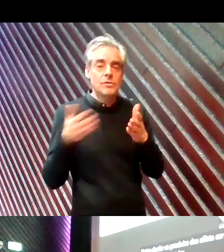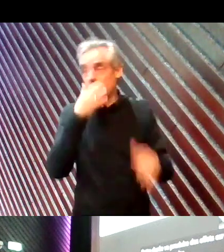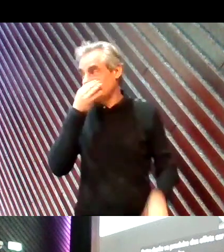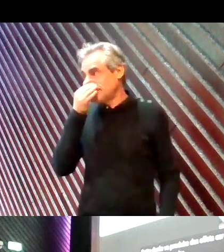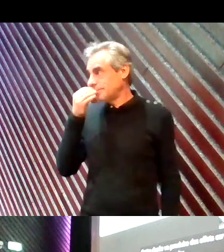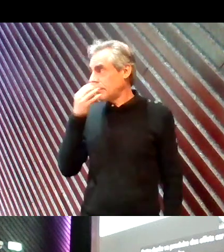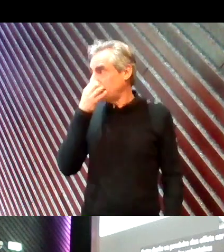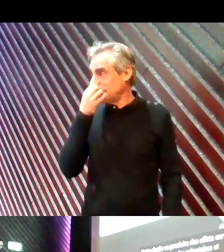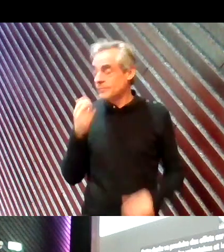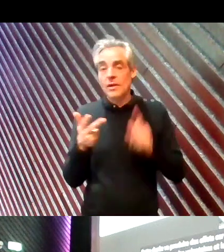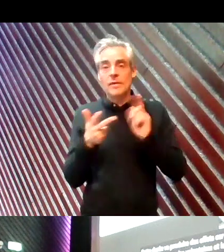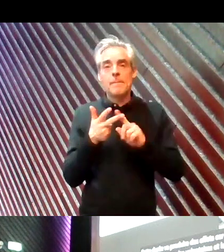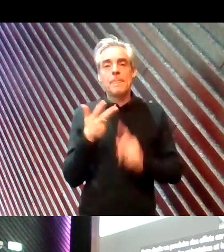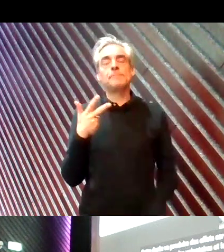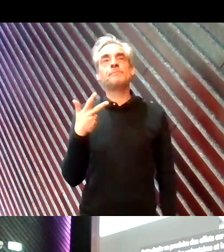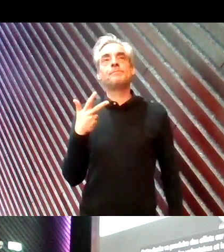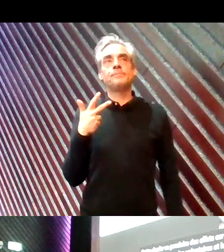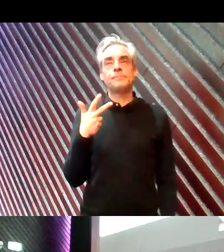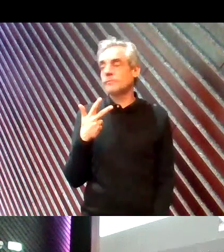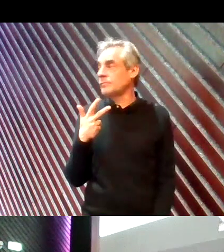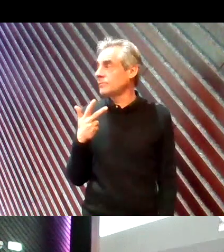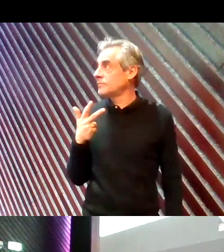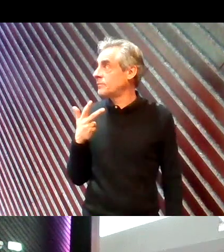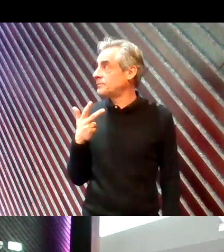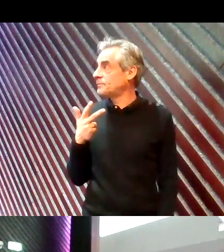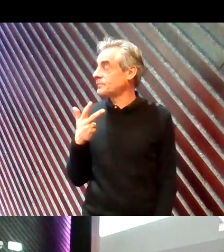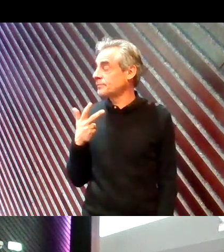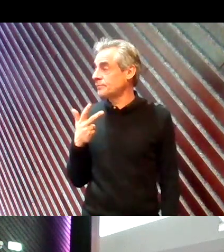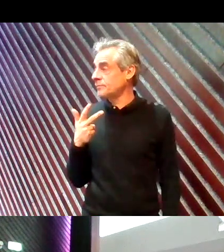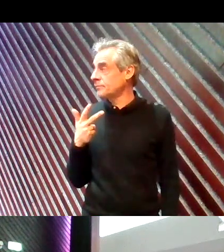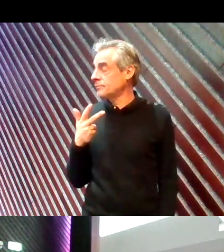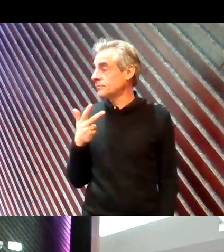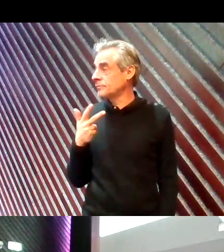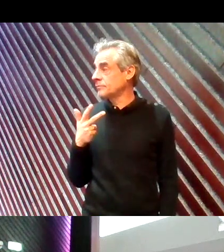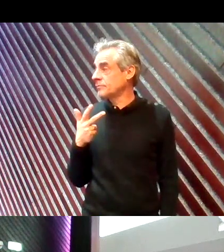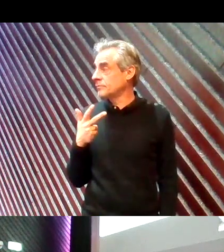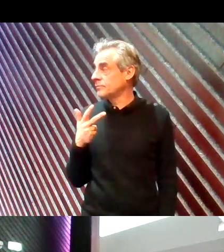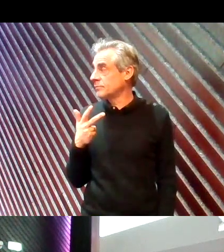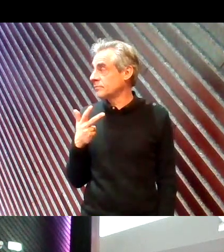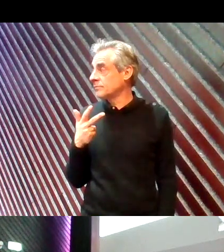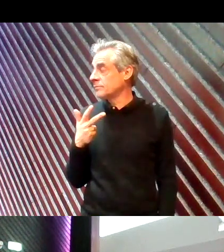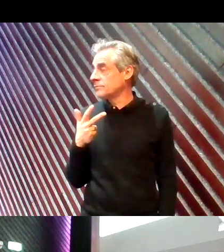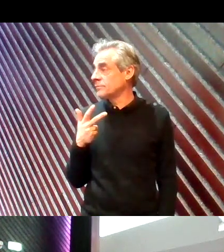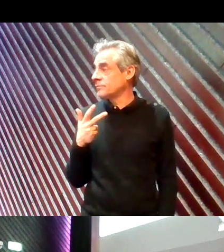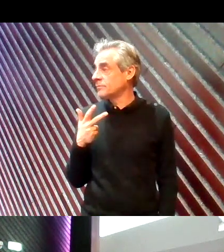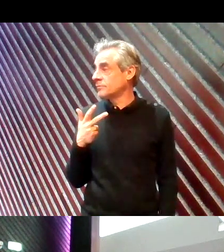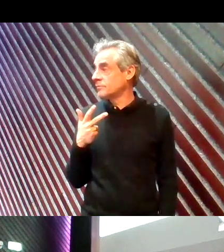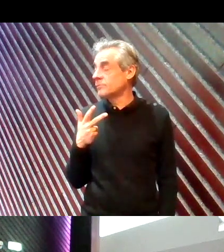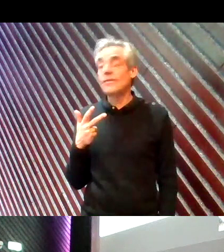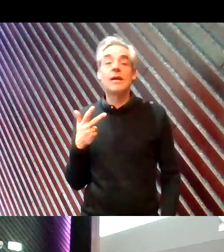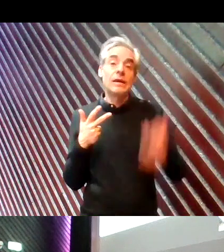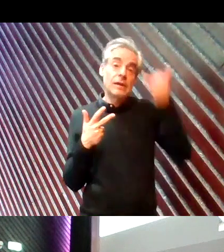service. La troisième chose aussi qui me paraît, c'est important, dans la notion d'engagement citoyen, c'est que c'est